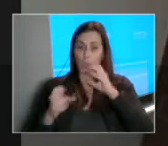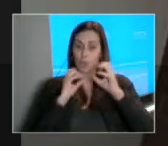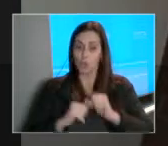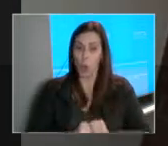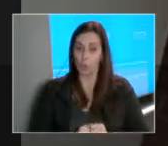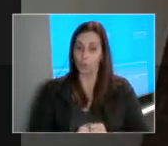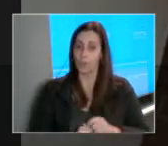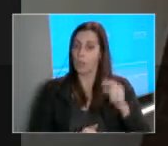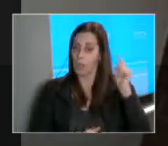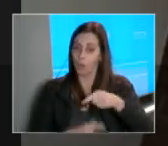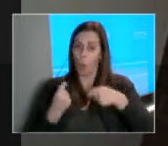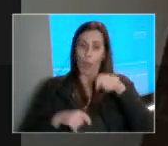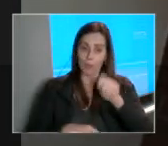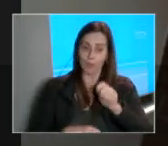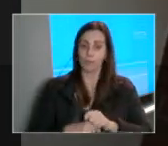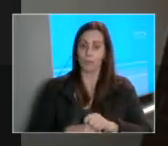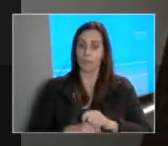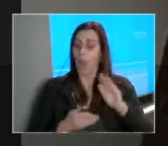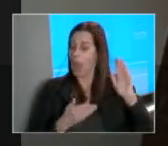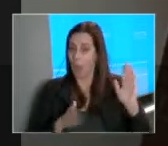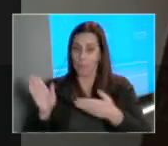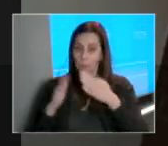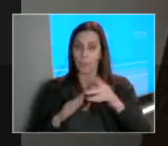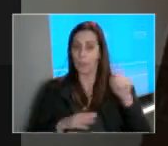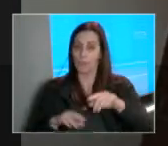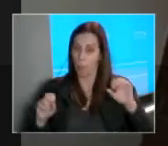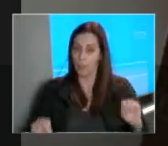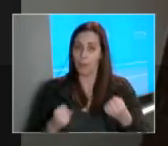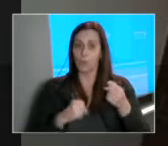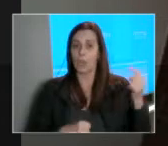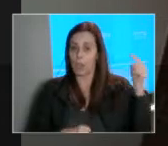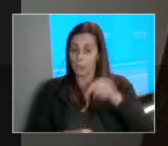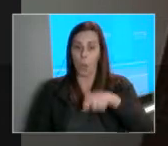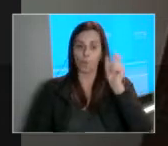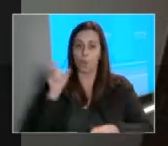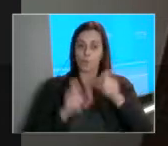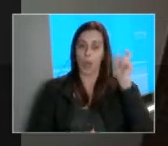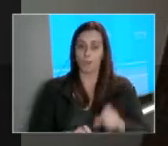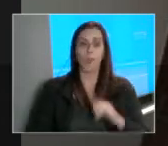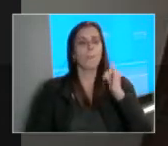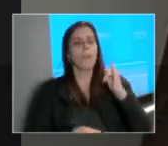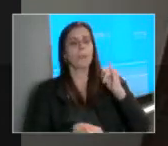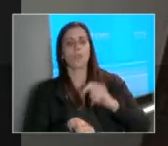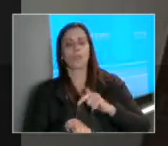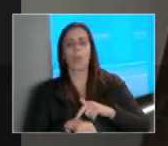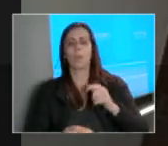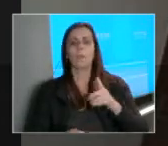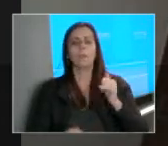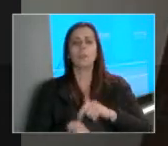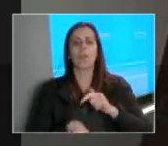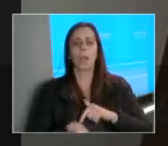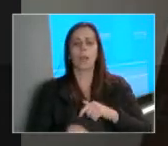בתקשורת. יבואו חברי כנסת לפינוי הזה, יבואו פעילים, יבואו תושבים. באיזה שעה? אנחנו נעשה שמי. באיזה